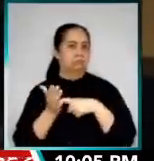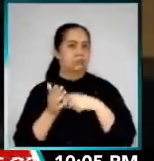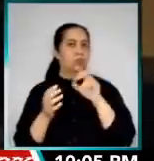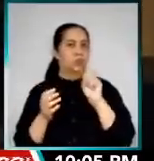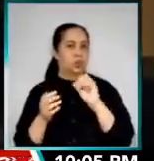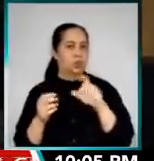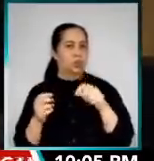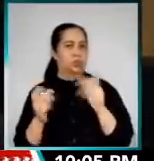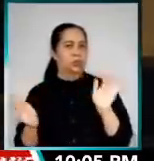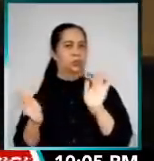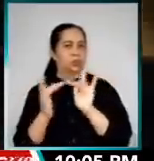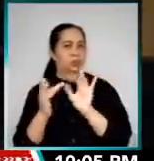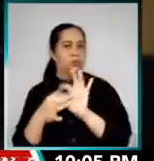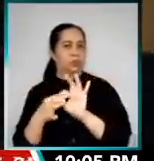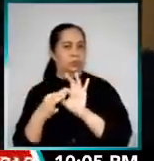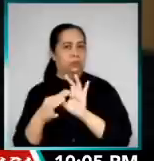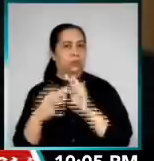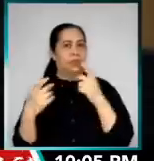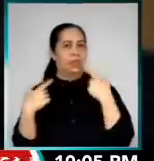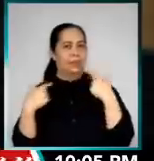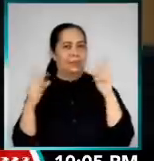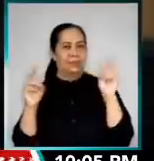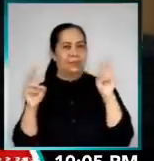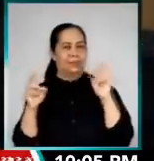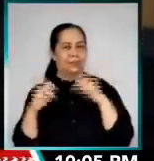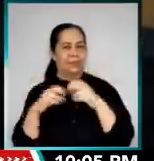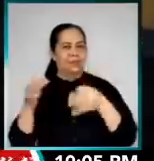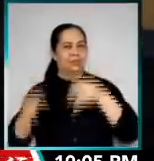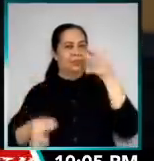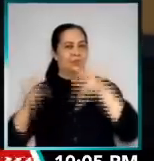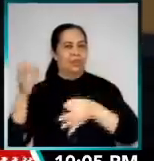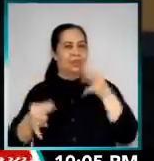ugnayan, nagkakaroon din ng panghuhusga at stigma.